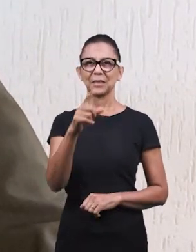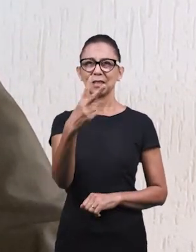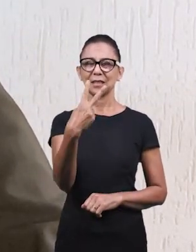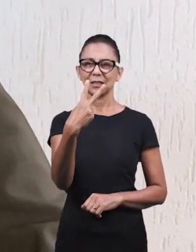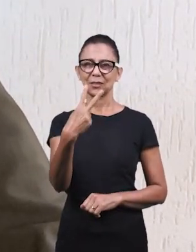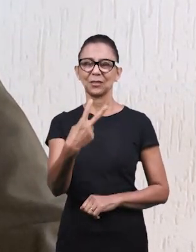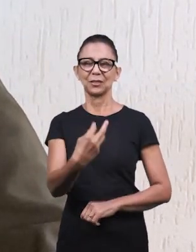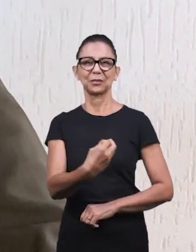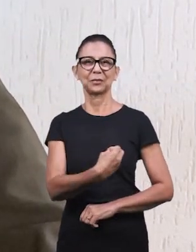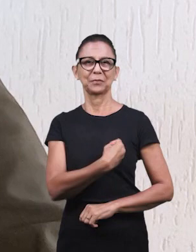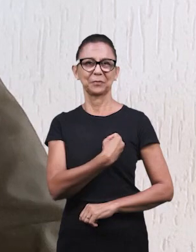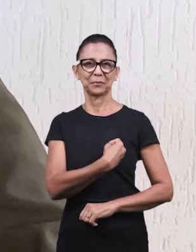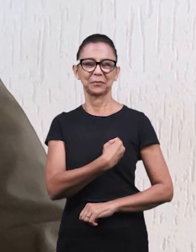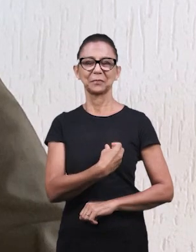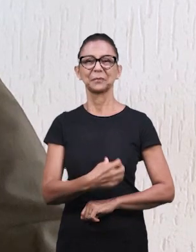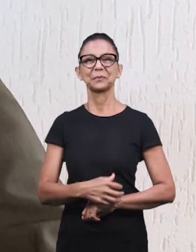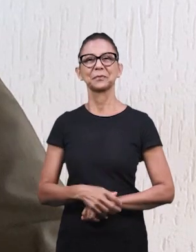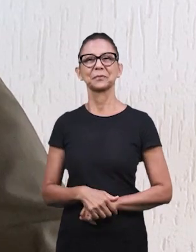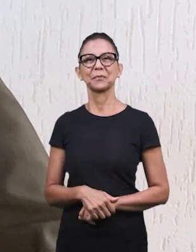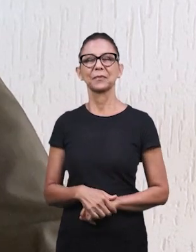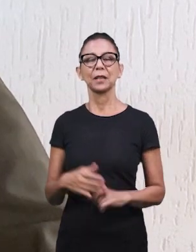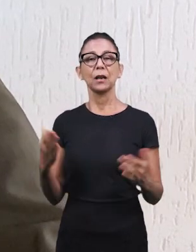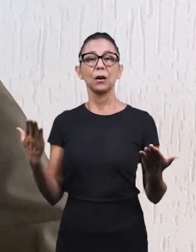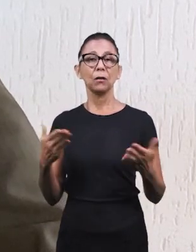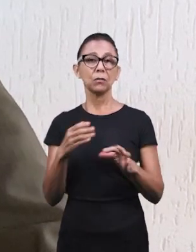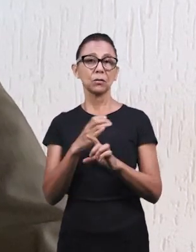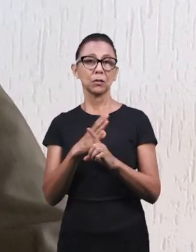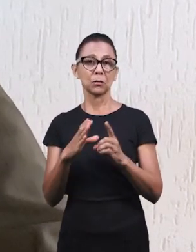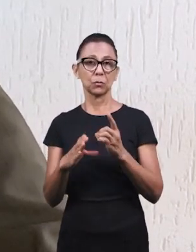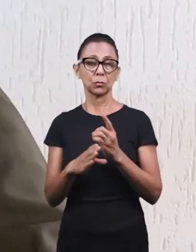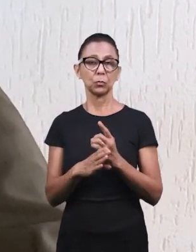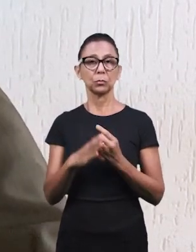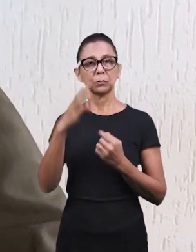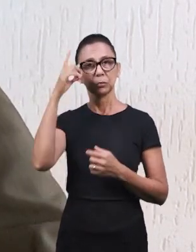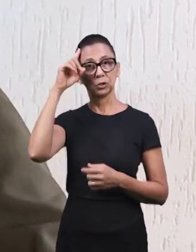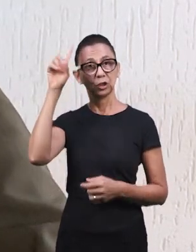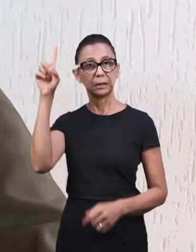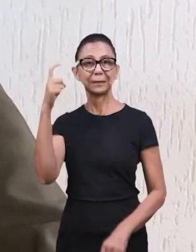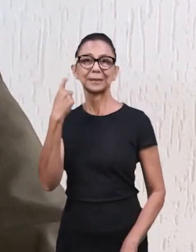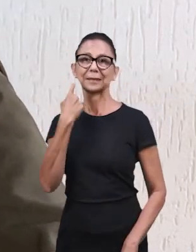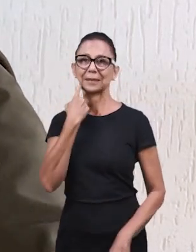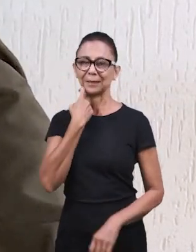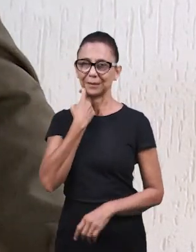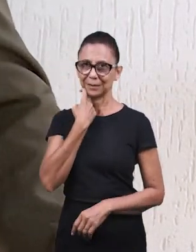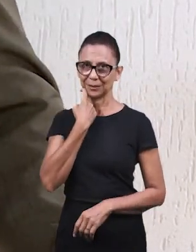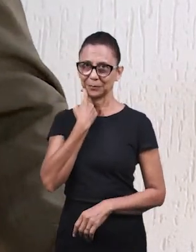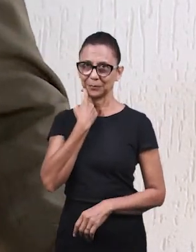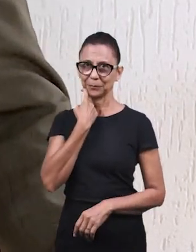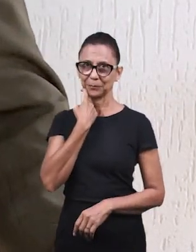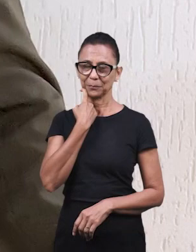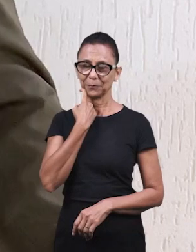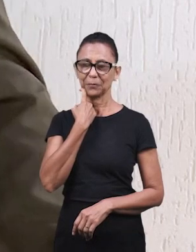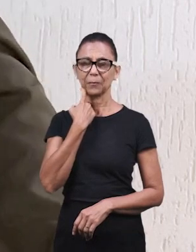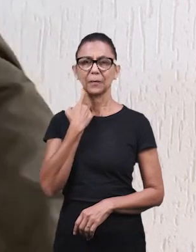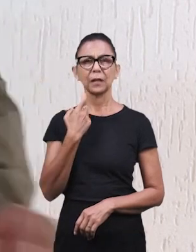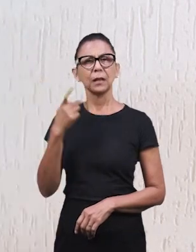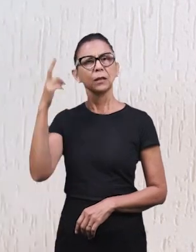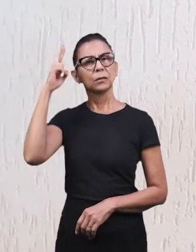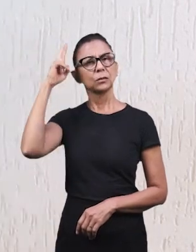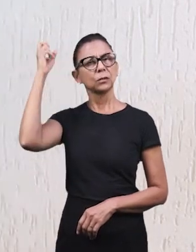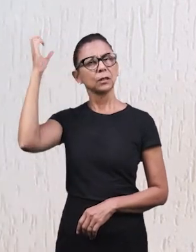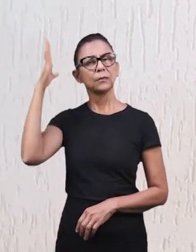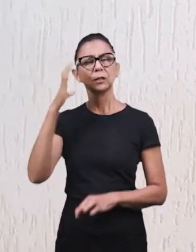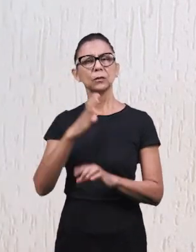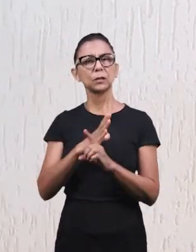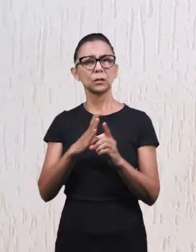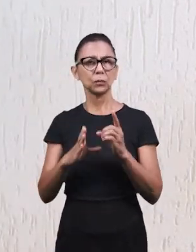большая радость, что вы сегодня с нами. Мы сегодня здесь, на этом пятничном